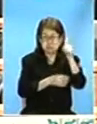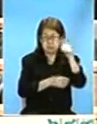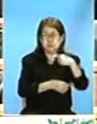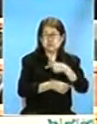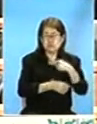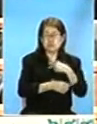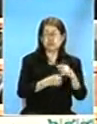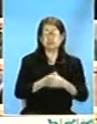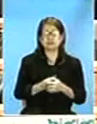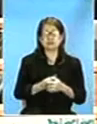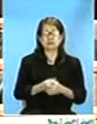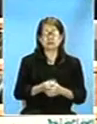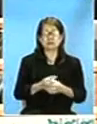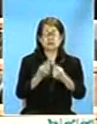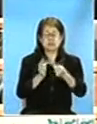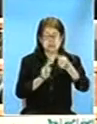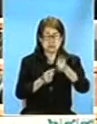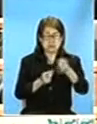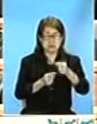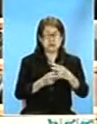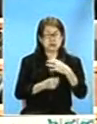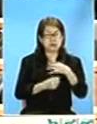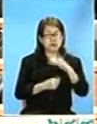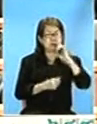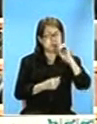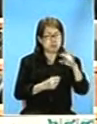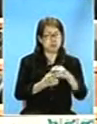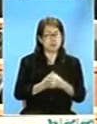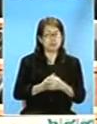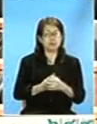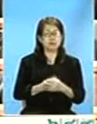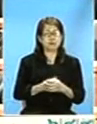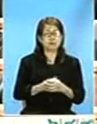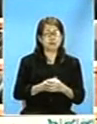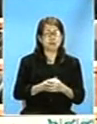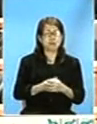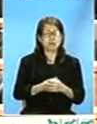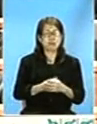แล้วก็สอดคล้องกับสิ่งสำคัญที่ผมอยากจะกราบเรียนท่านประธาน